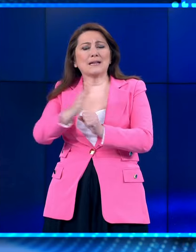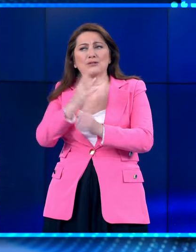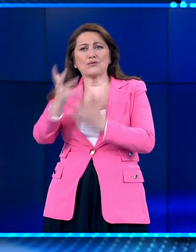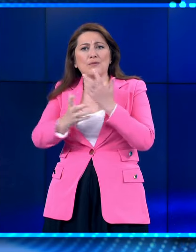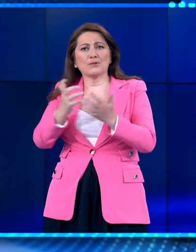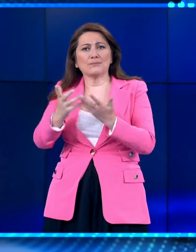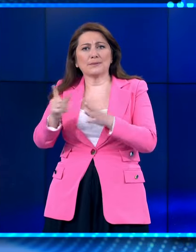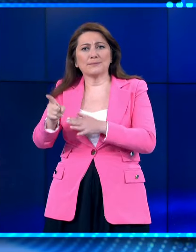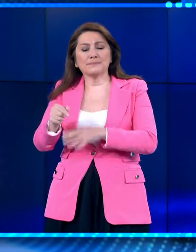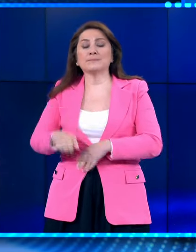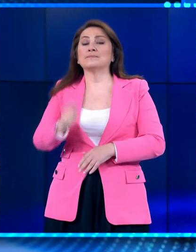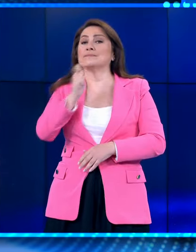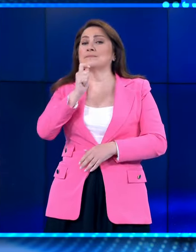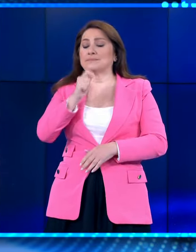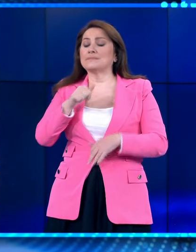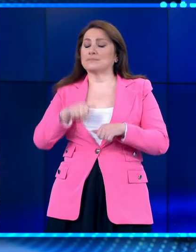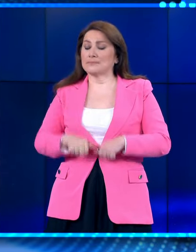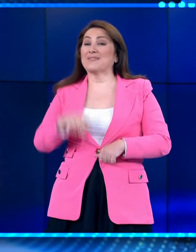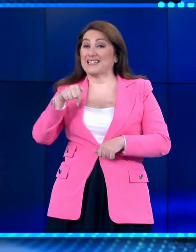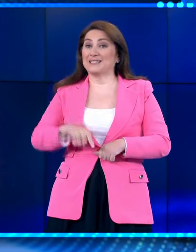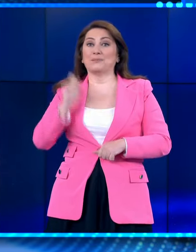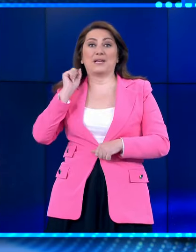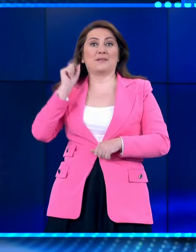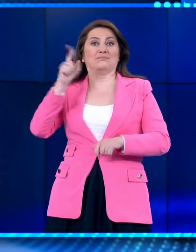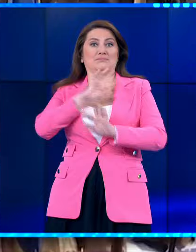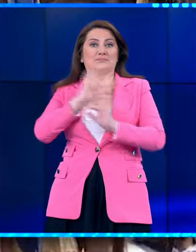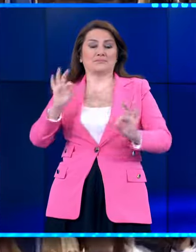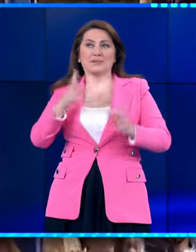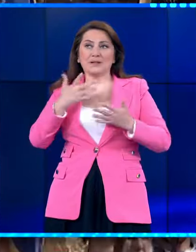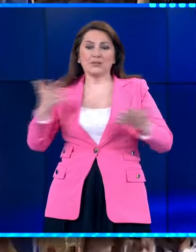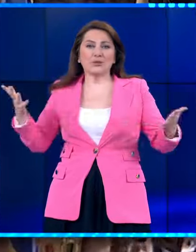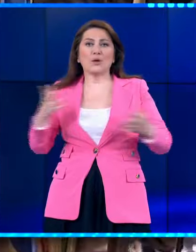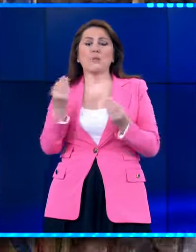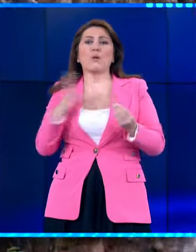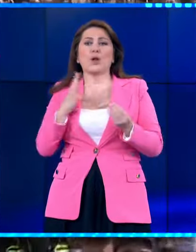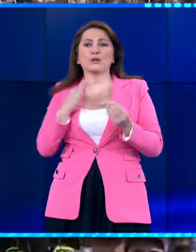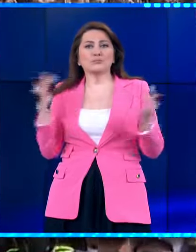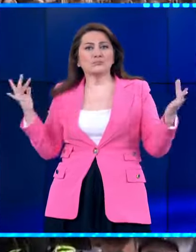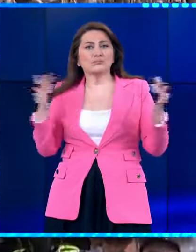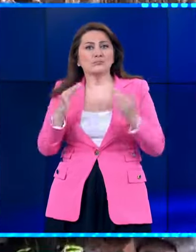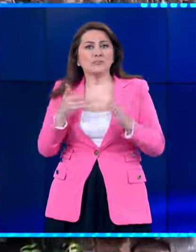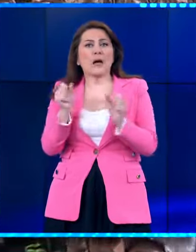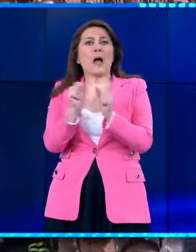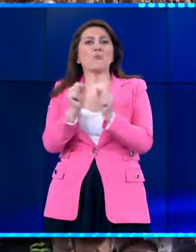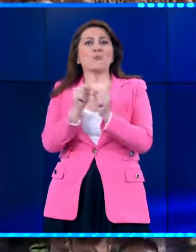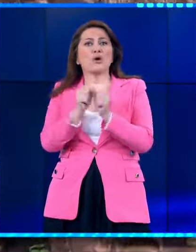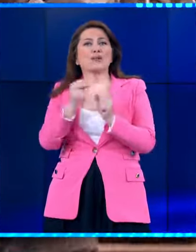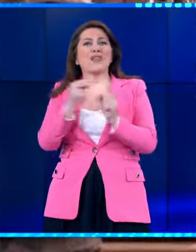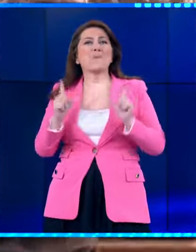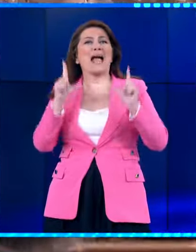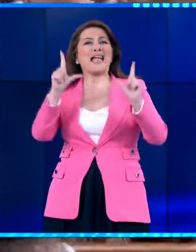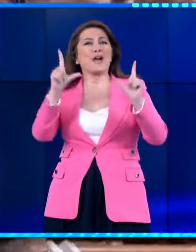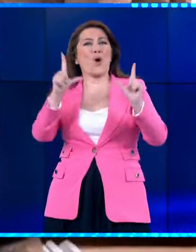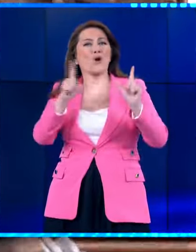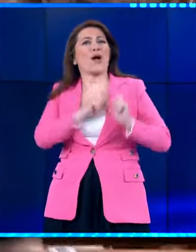ενημερώσει. Βαλεντίνα, με λαμπρότητα γιορτάστηκε και φέτος το λεγόμενο Πάσχα του καλοκαιριού. Εκατοντάδες πιστοί παρακολούθησαν από κοντά τη λιτάνευση της εικόνας της